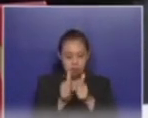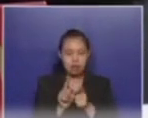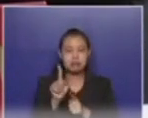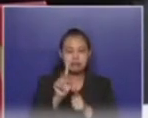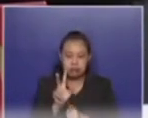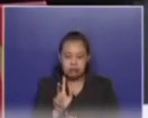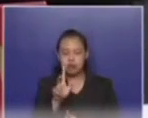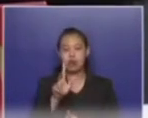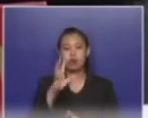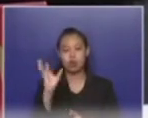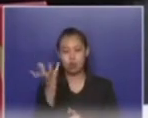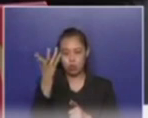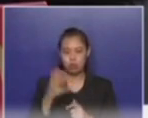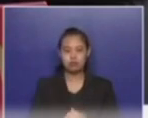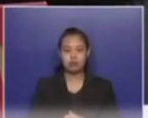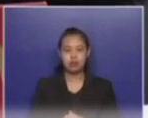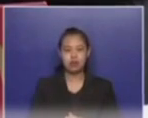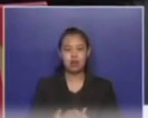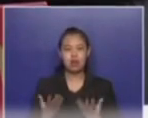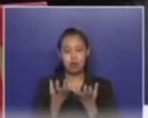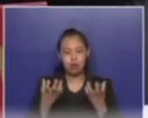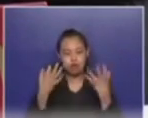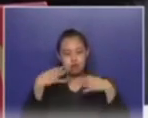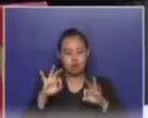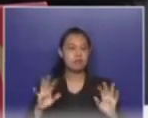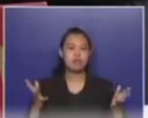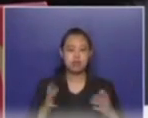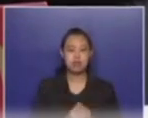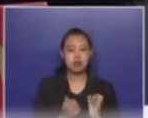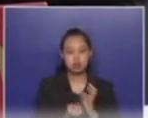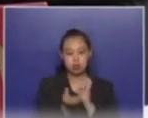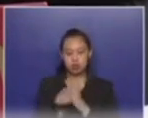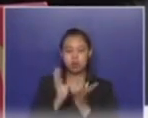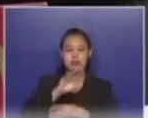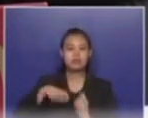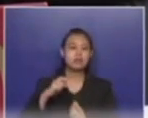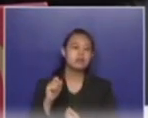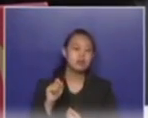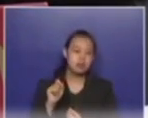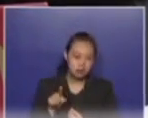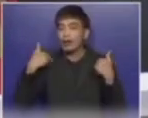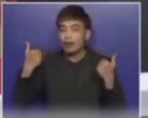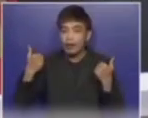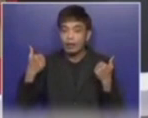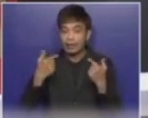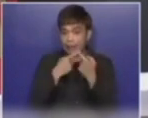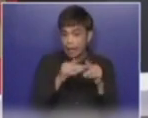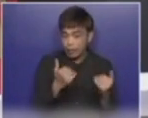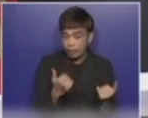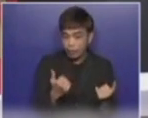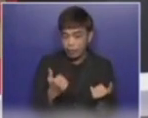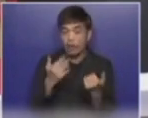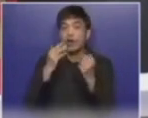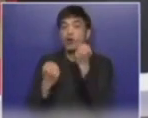าผู้แทนราษฎรแบบบัญชีรายชื่อพรรคประชาธิปัตย์กำลังอภิปรายถึงการจัดการงบของรัฐบาลแต่ปรากฏว่